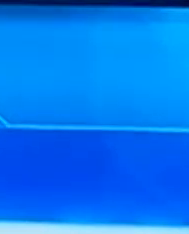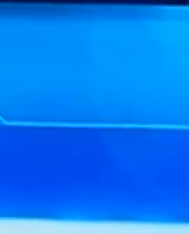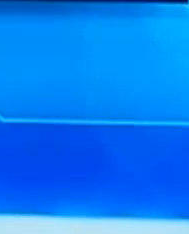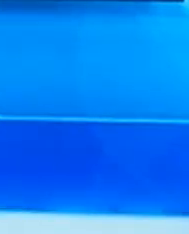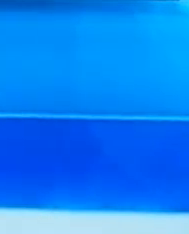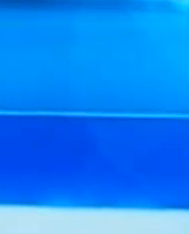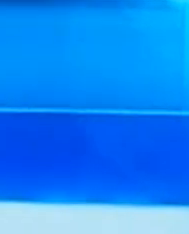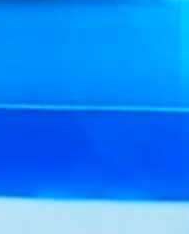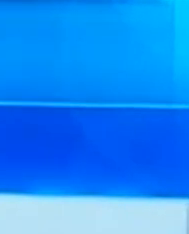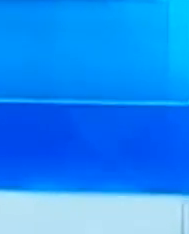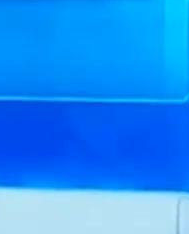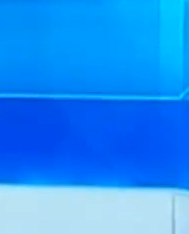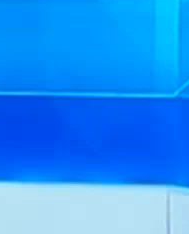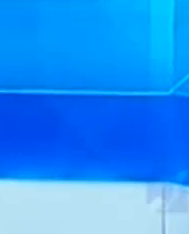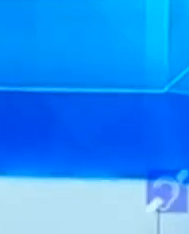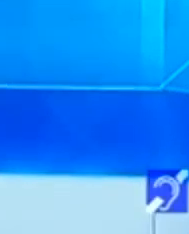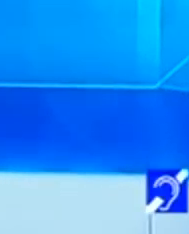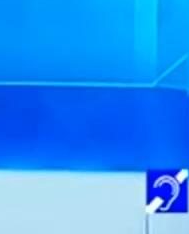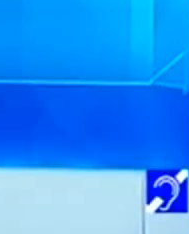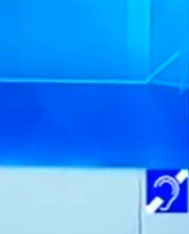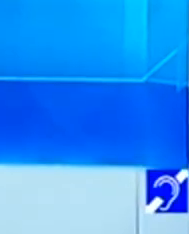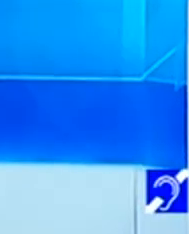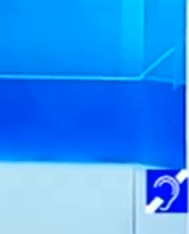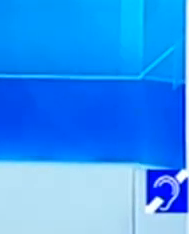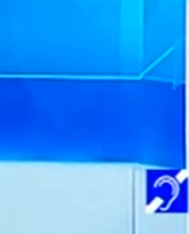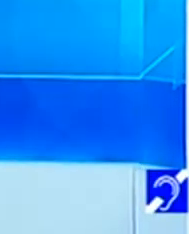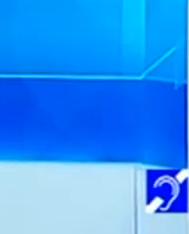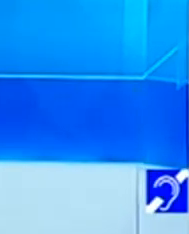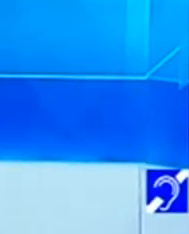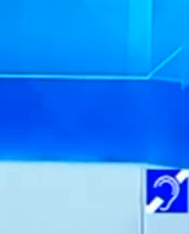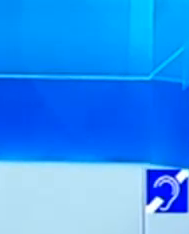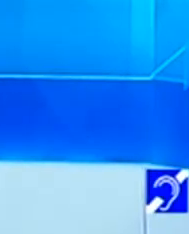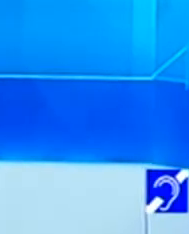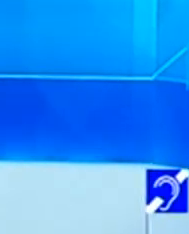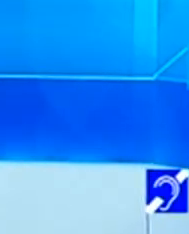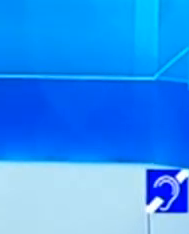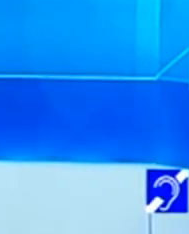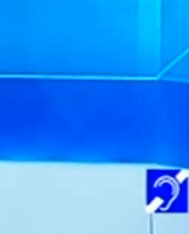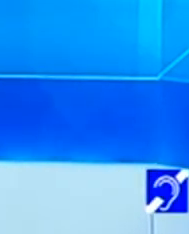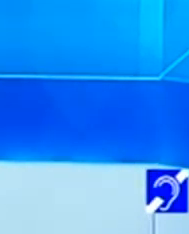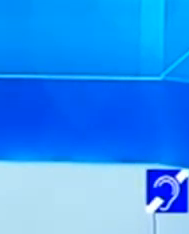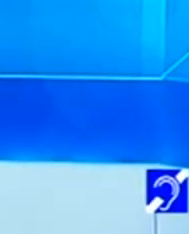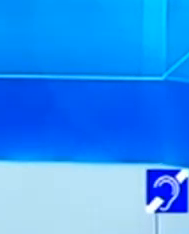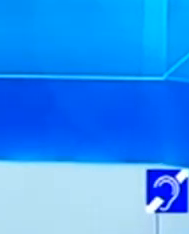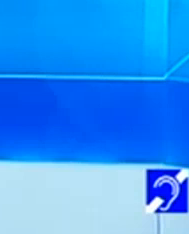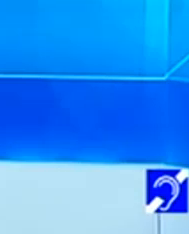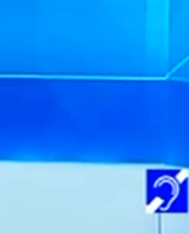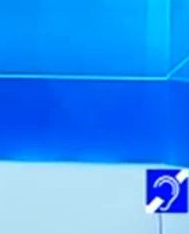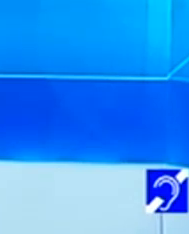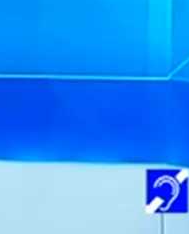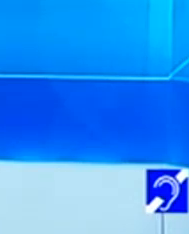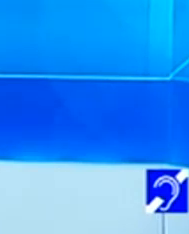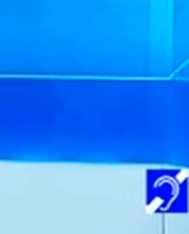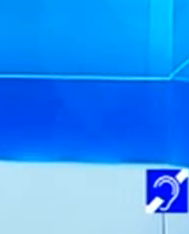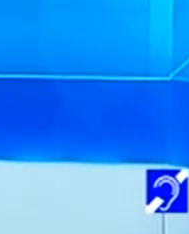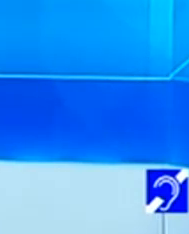Bună seara, doamnelor și domnilor! Dezbaterile electorale pe care TVR Moldova le organizează sub genericul Alege Președintele